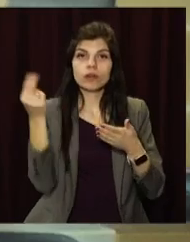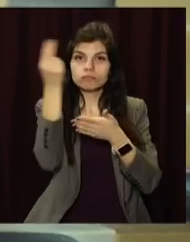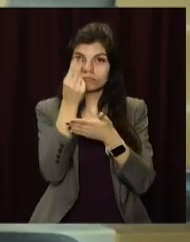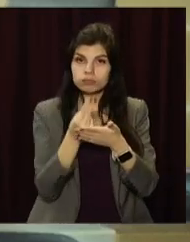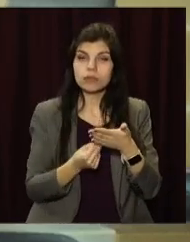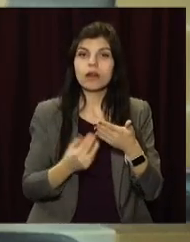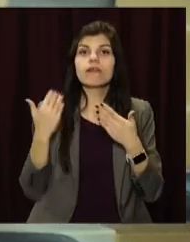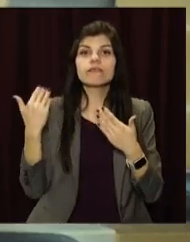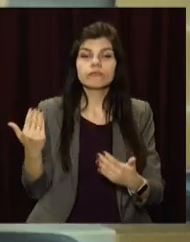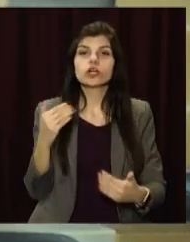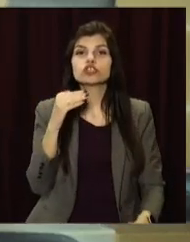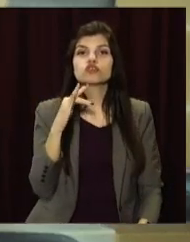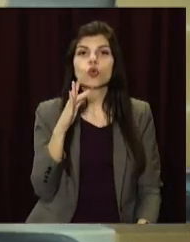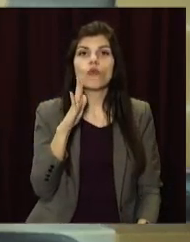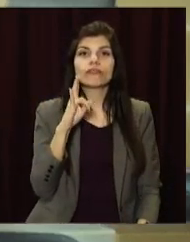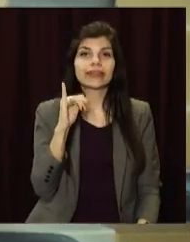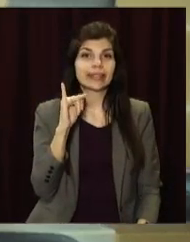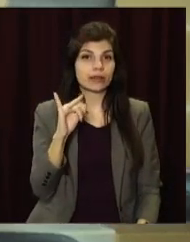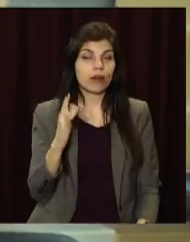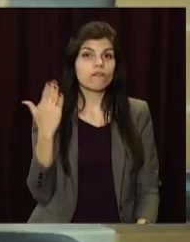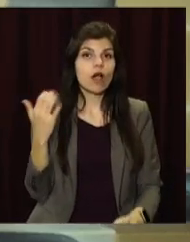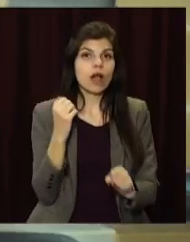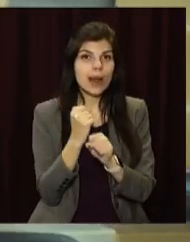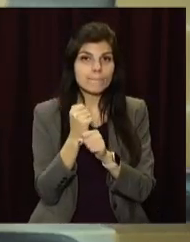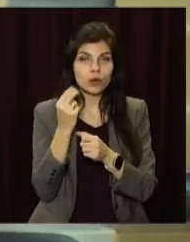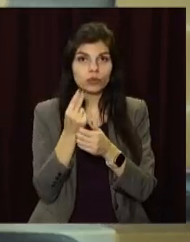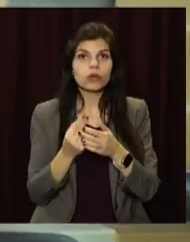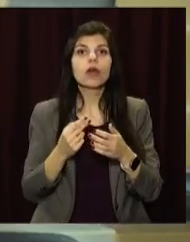Василь Самовар, Open News, телеканал «Відкритий».